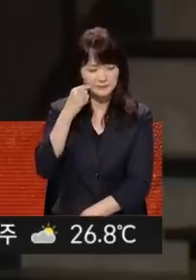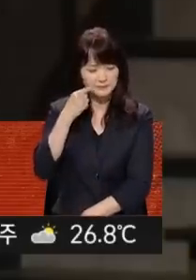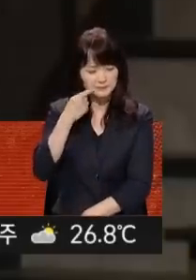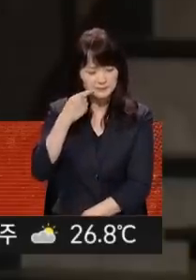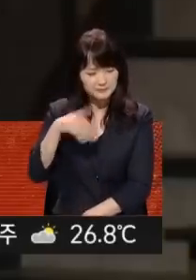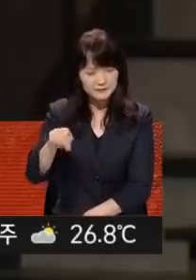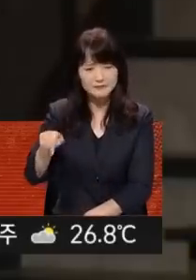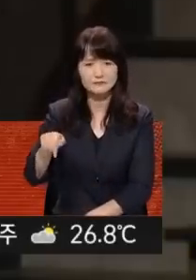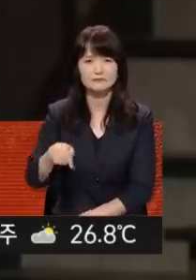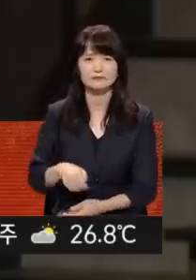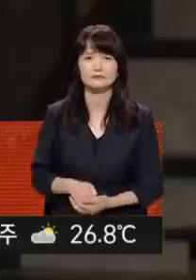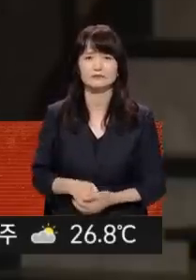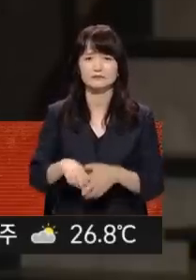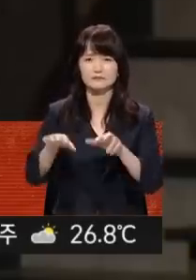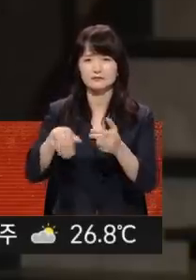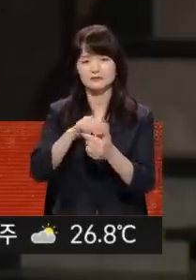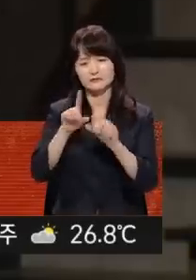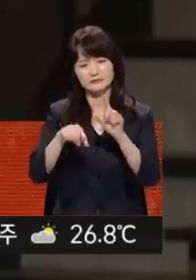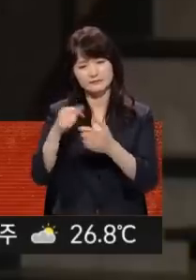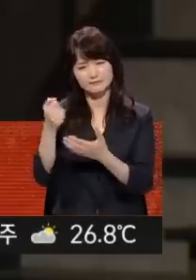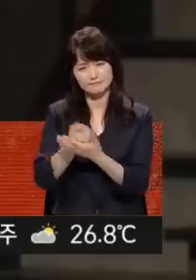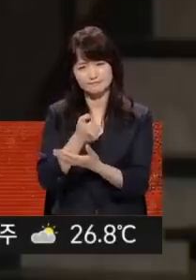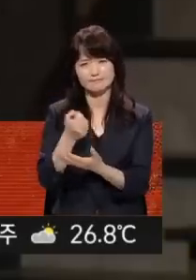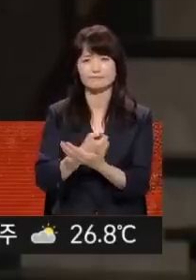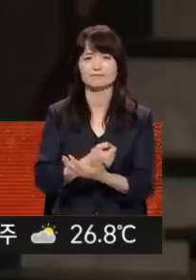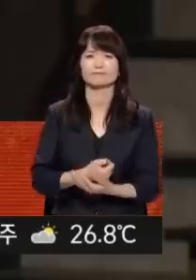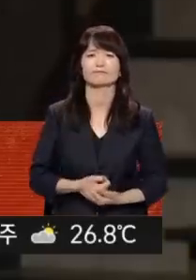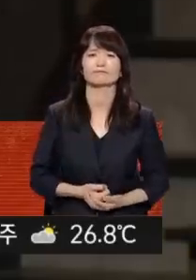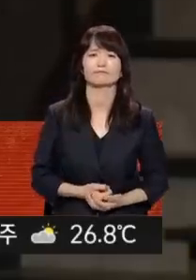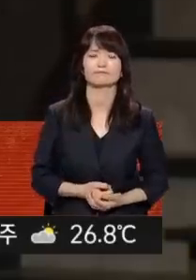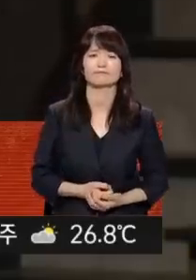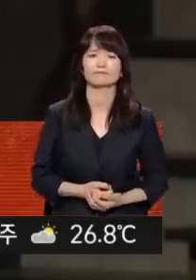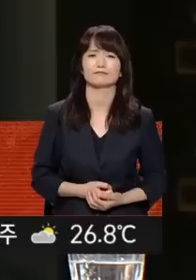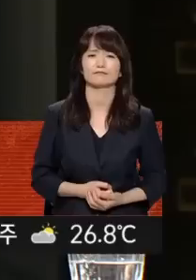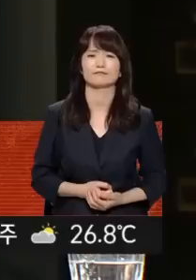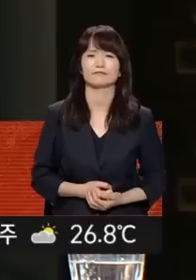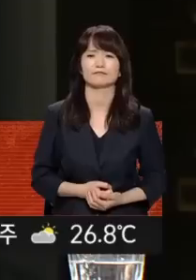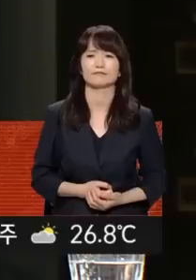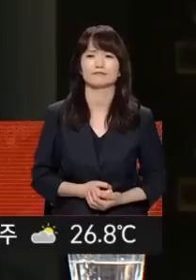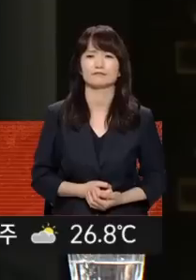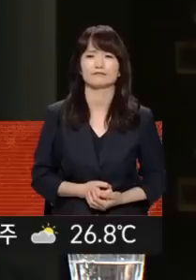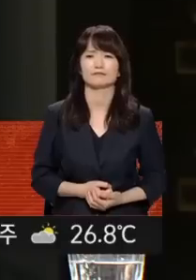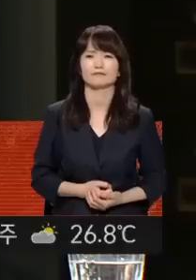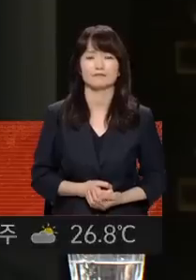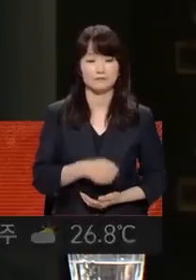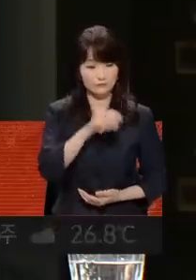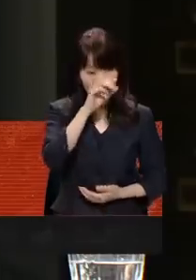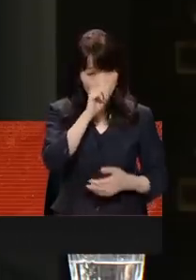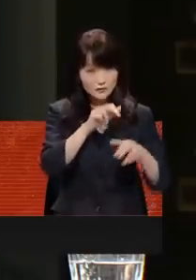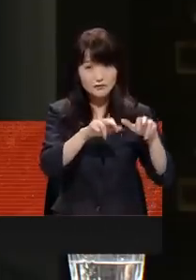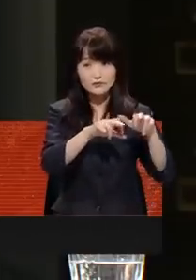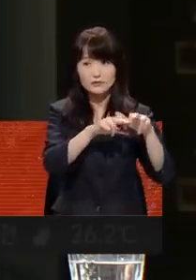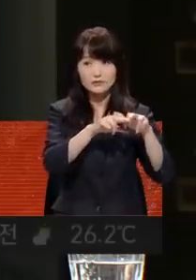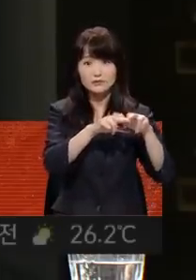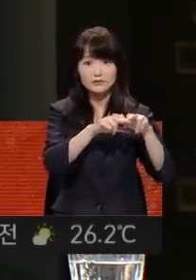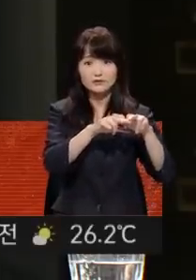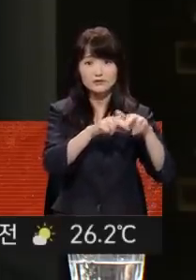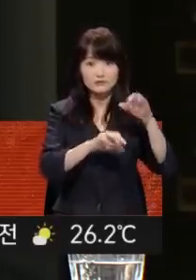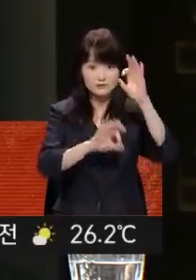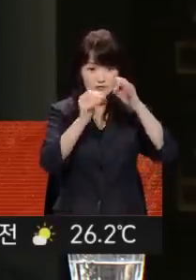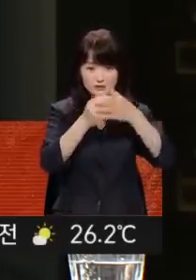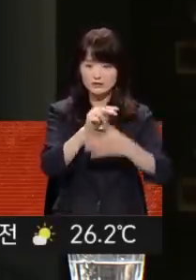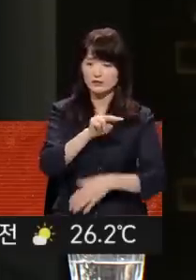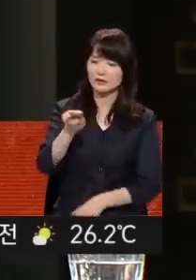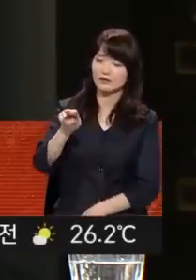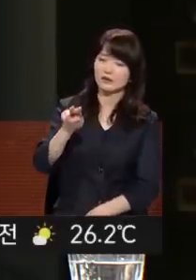이런 그 현실이 안타까울뿐입니다 정말 선량한 대다수 의 장애 장애인분들은 이런 사건을 보시면